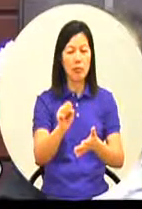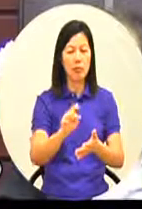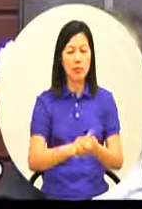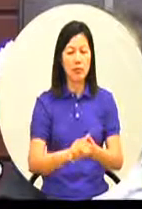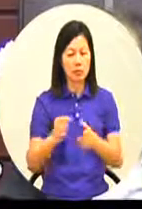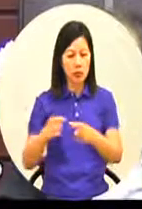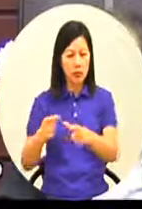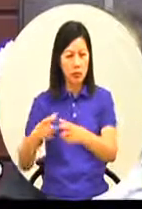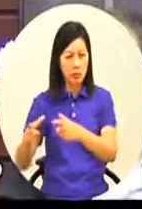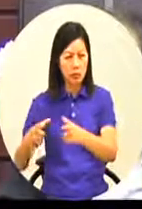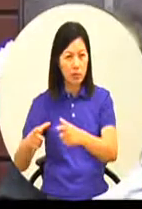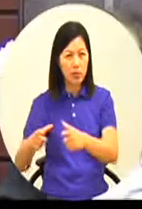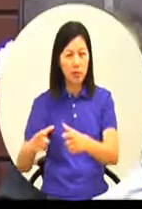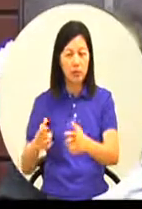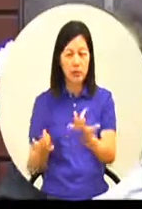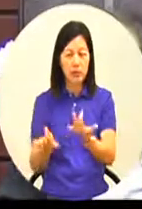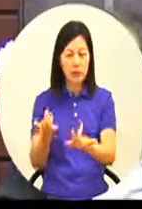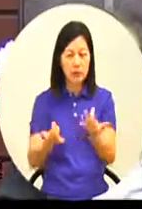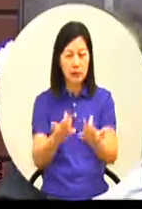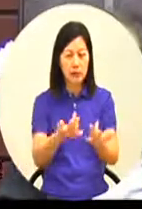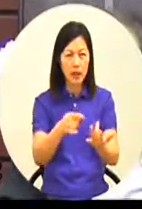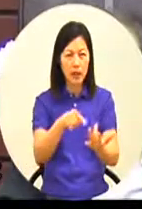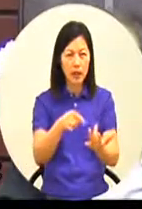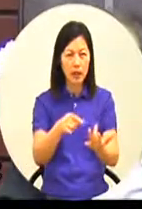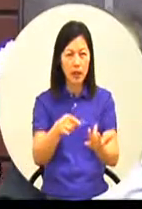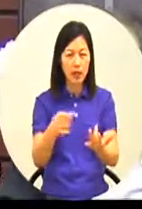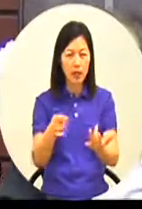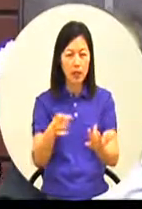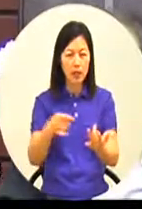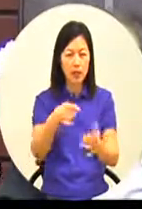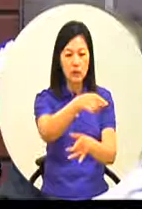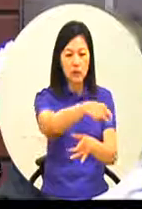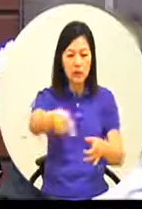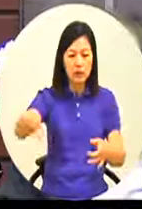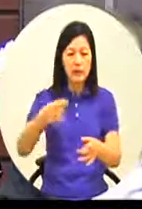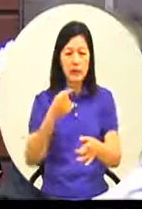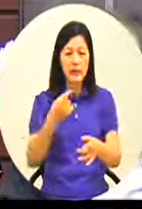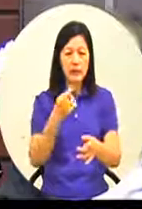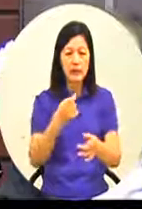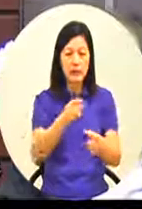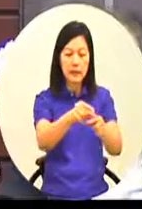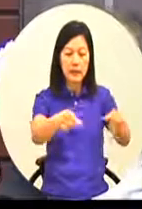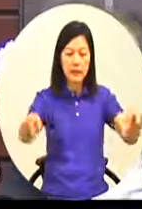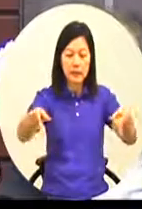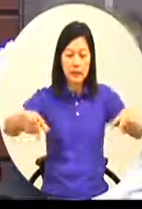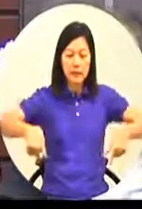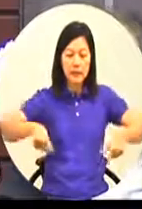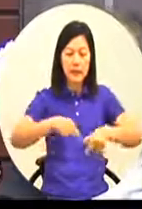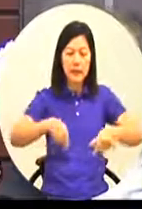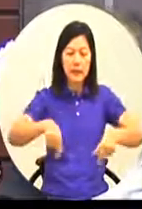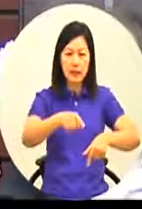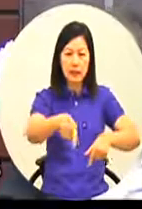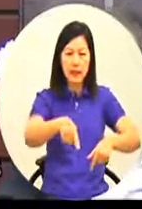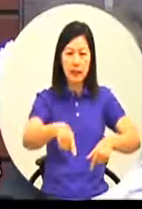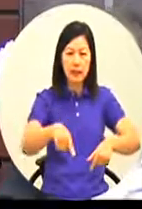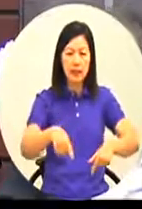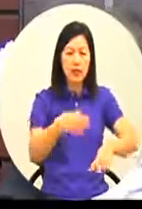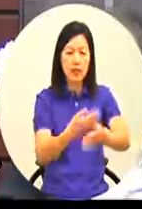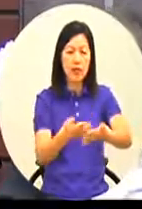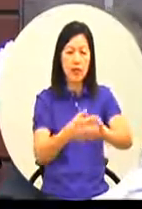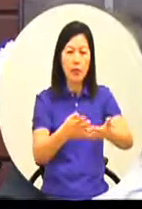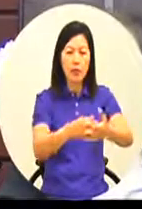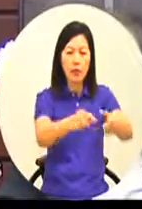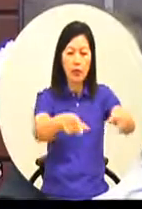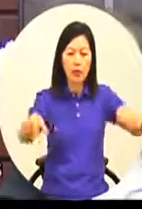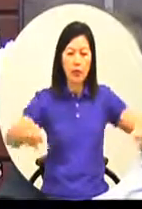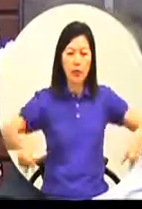或者草皮上，你不能被我划线。可是讲你别再搞我这条线，而且可是讲阮滚式画